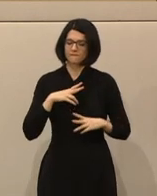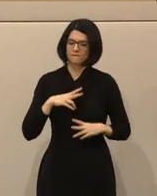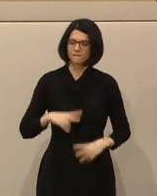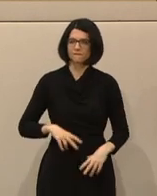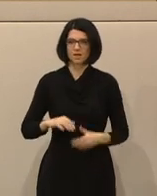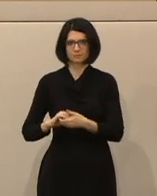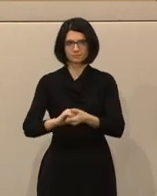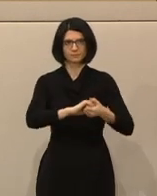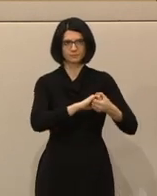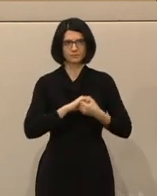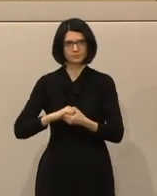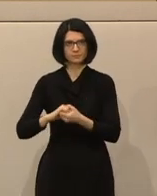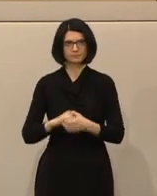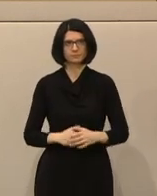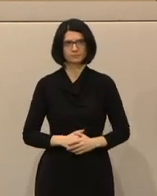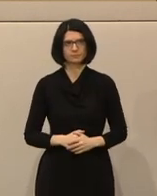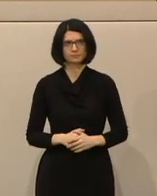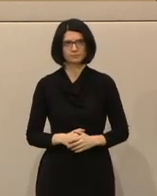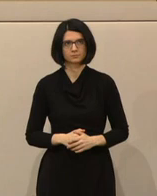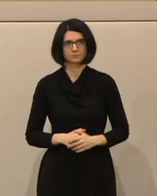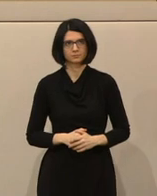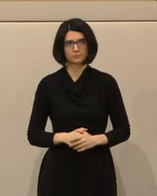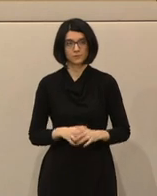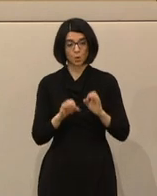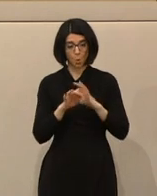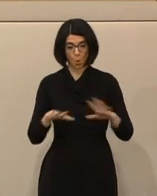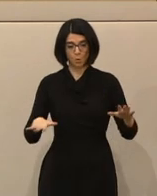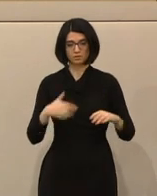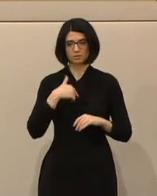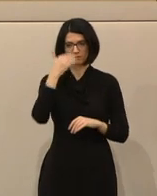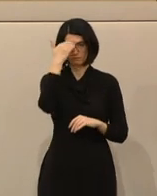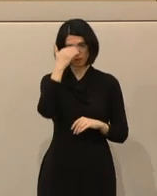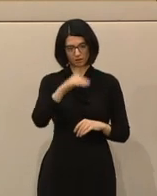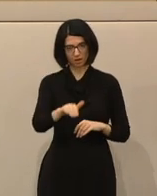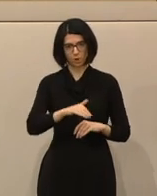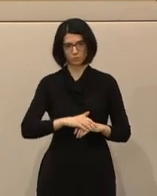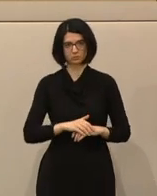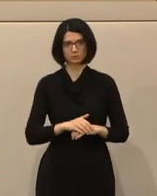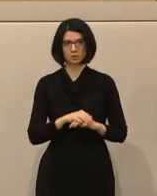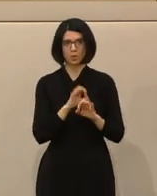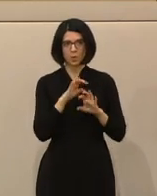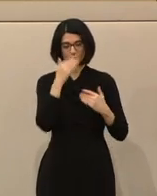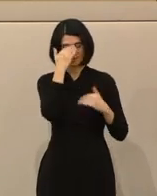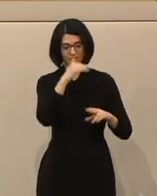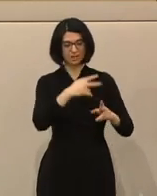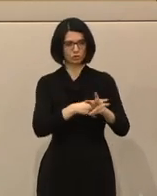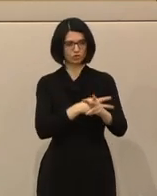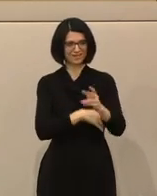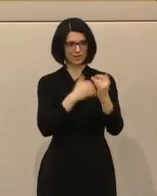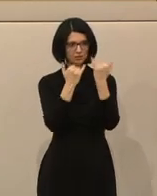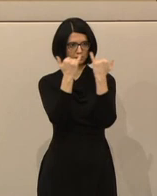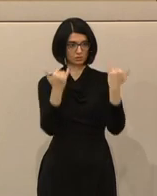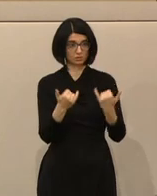friedlichen Zusammenlebens. Gäbe es dieses Vertrauen in die staatlichen Institutionen